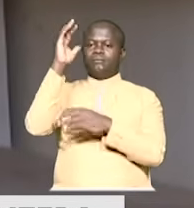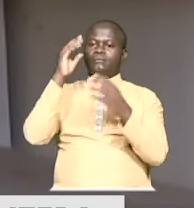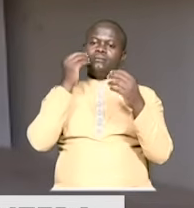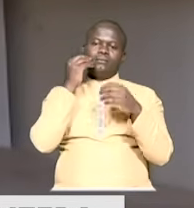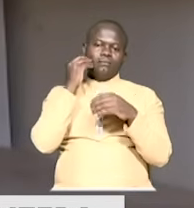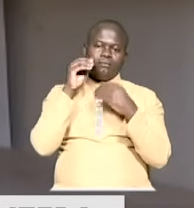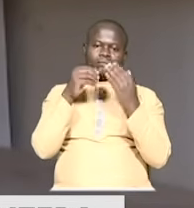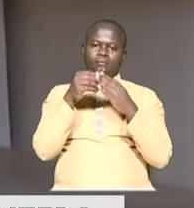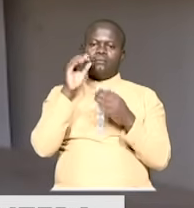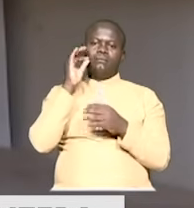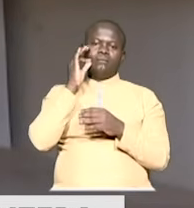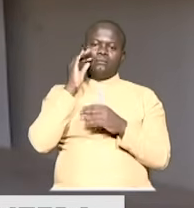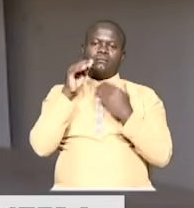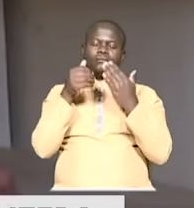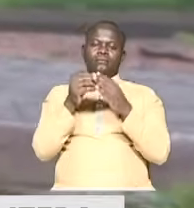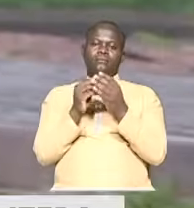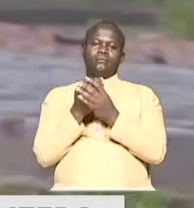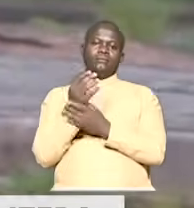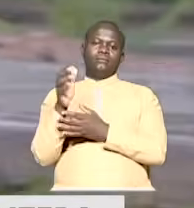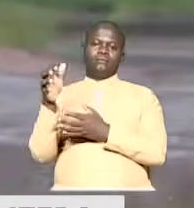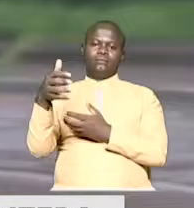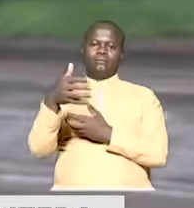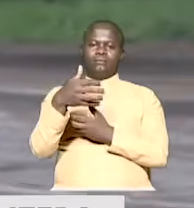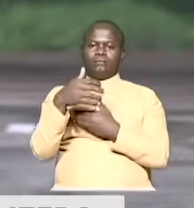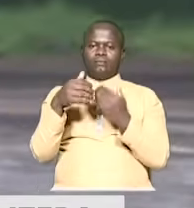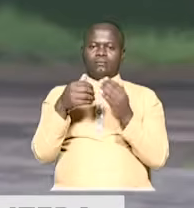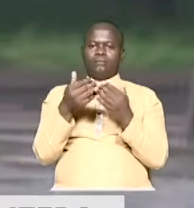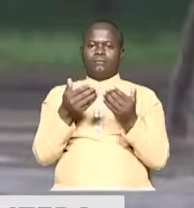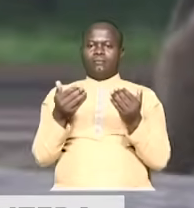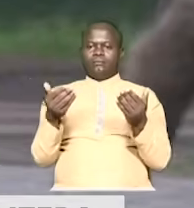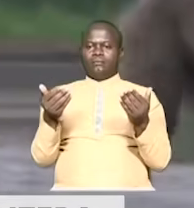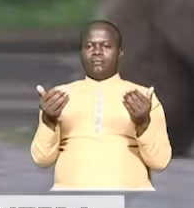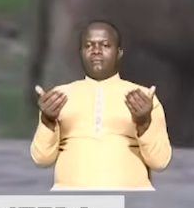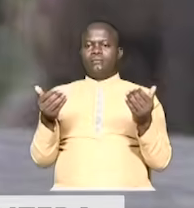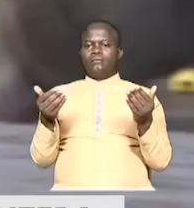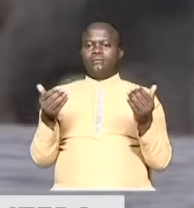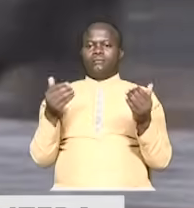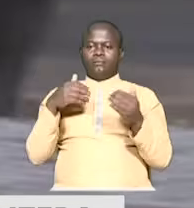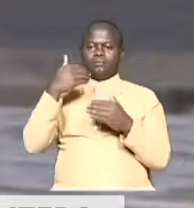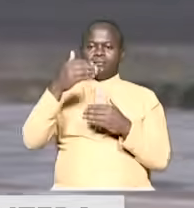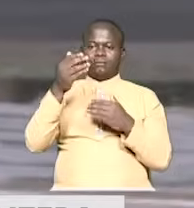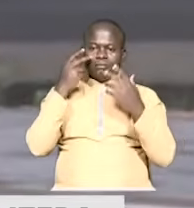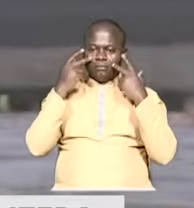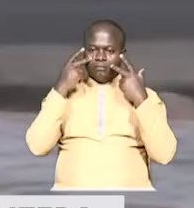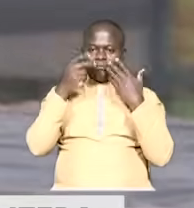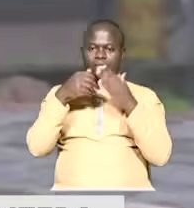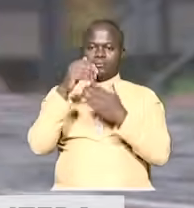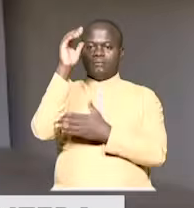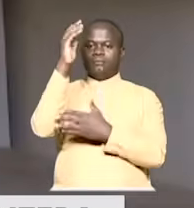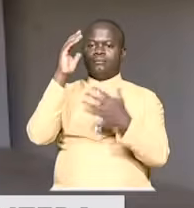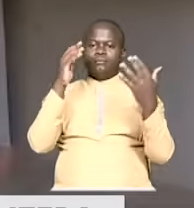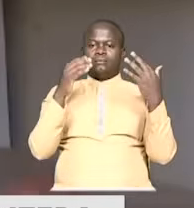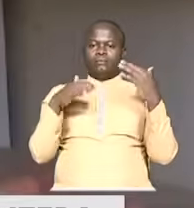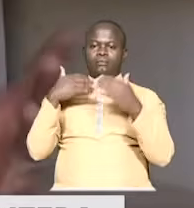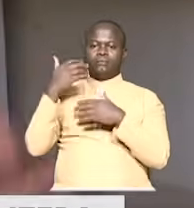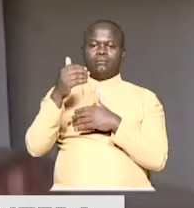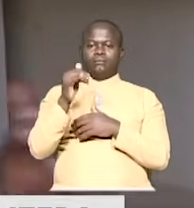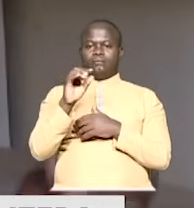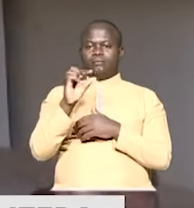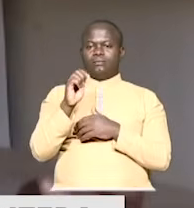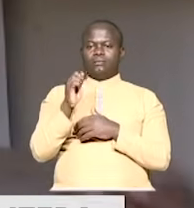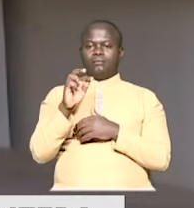ngo wenda cy'imbuto cyo kuba kibona cyakwera akagisoromera wenda nk'umwana, ahubwo usanga iteka iyo cya giti kigiye kwera usanga igitera